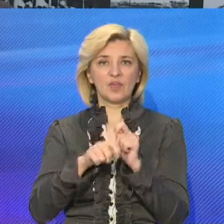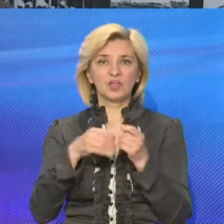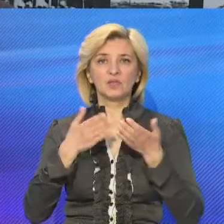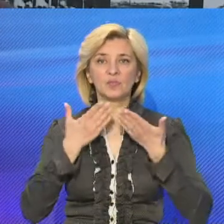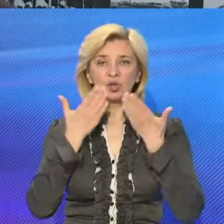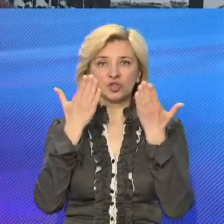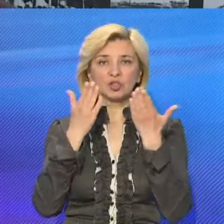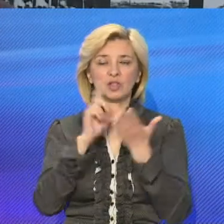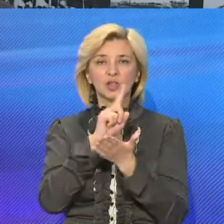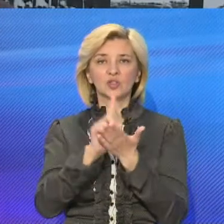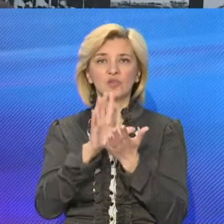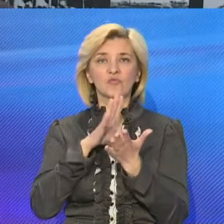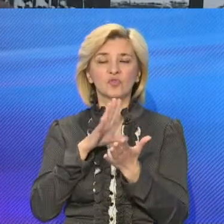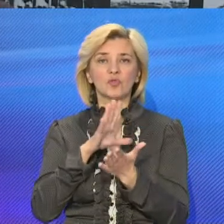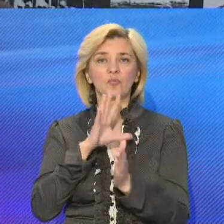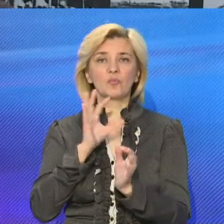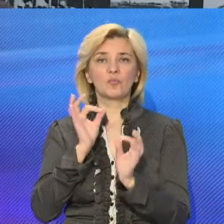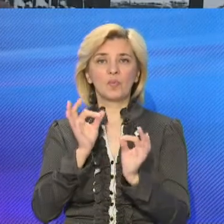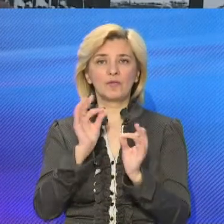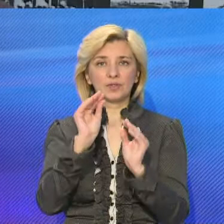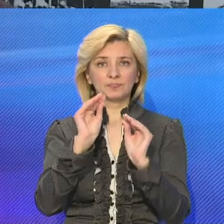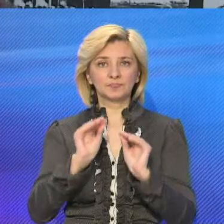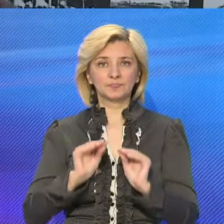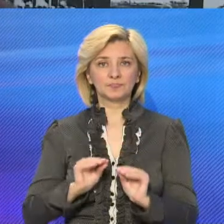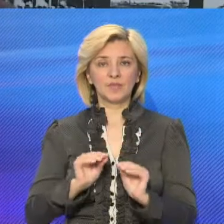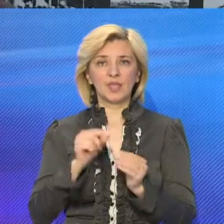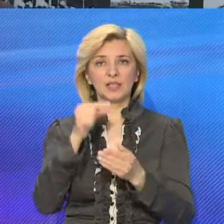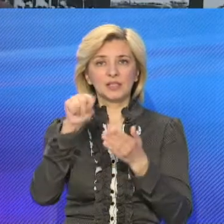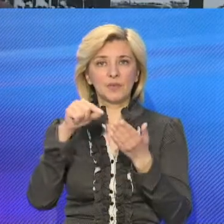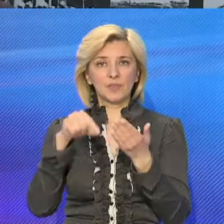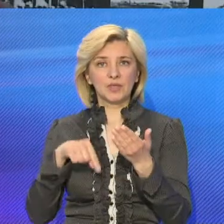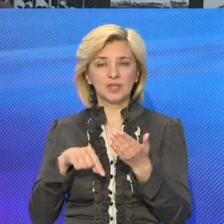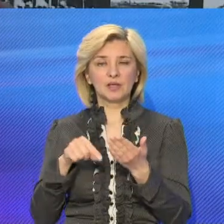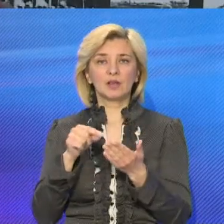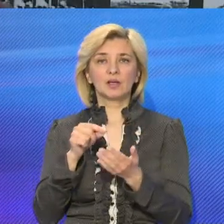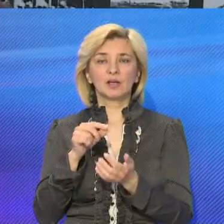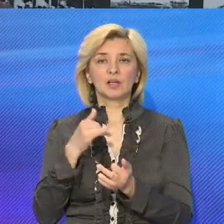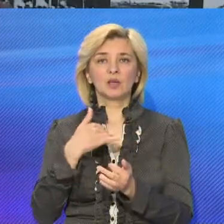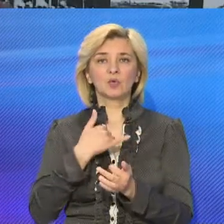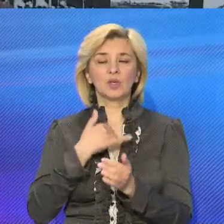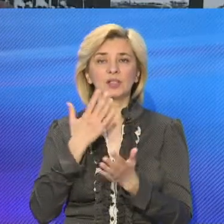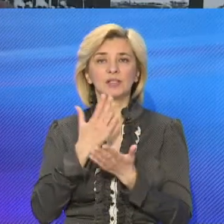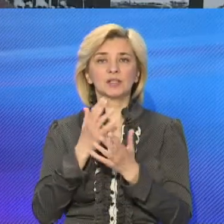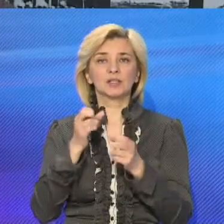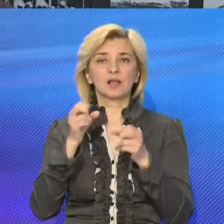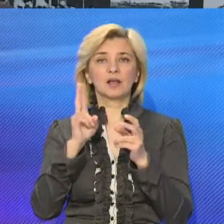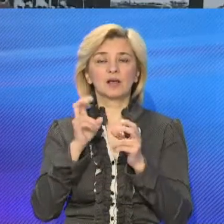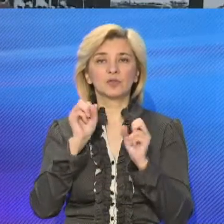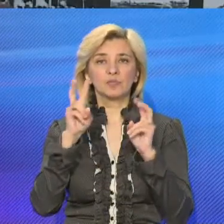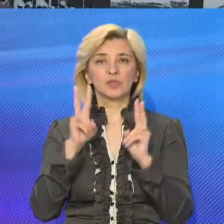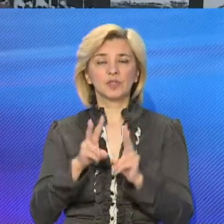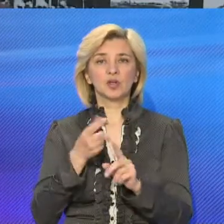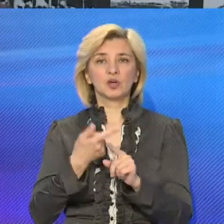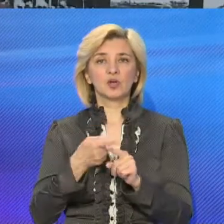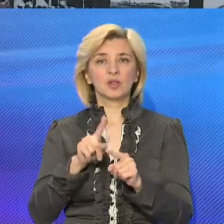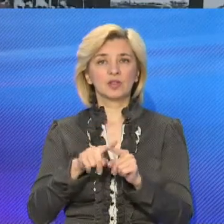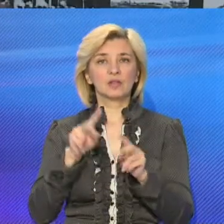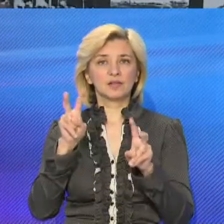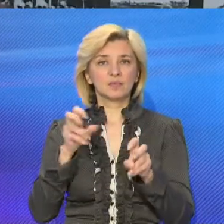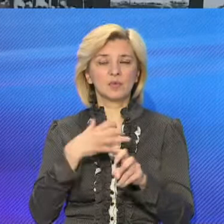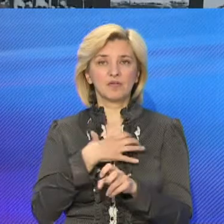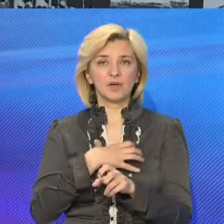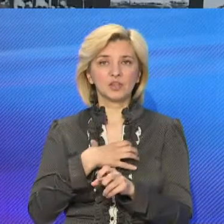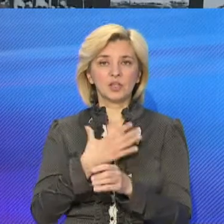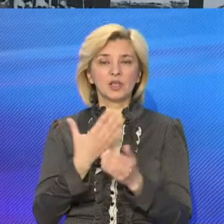быть. Ну и у нас есть специалисты, которые, в общем-то, тоже этой темой владеют. Потому что сейчас в издательстве «Беларусь» влилось издательство